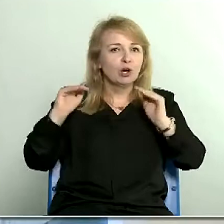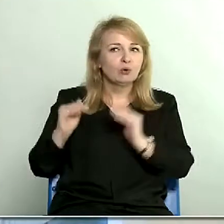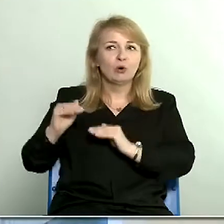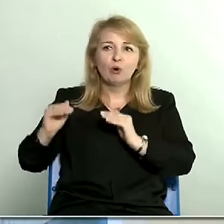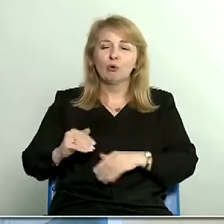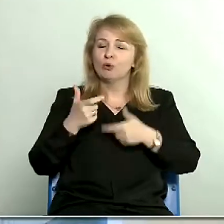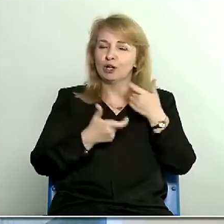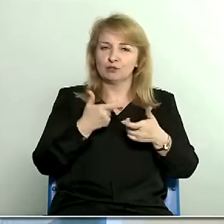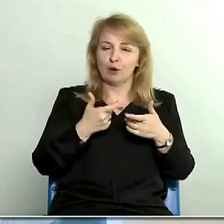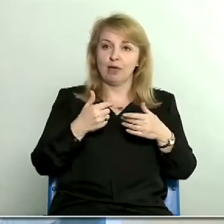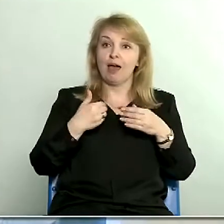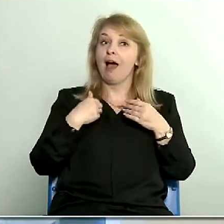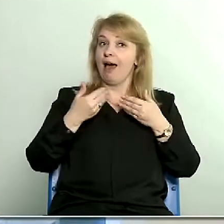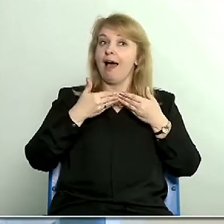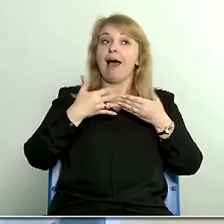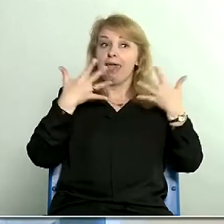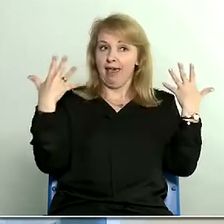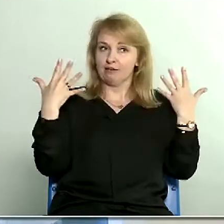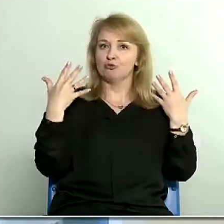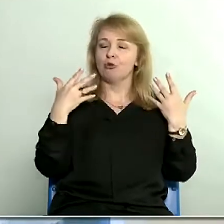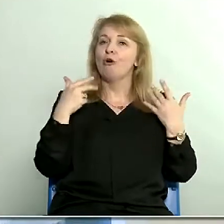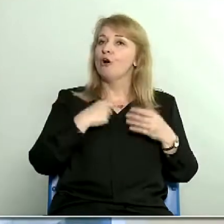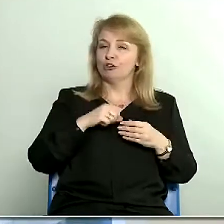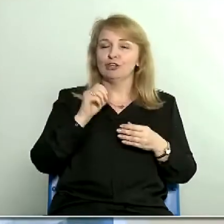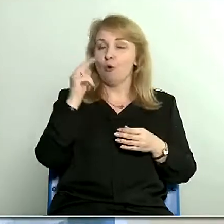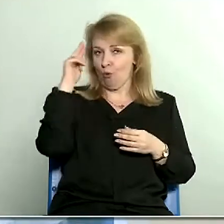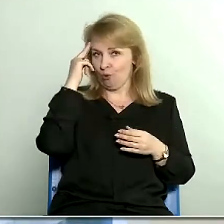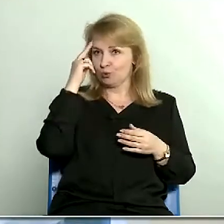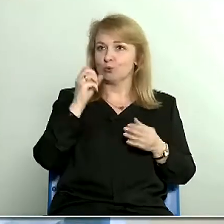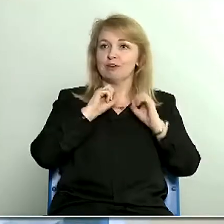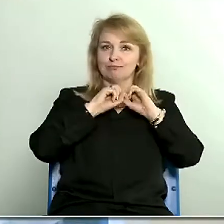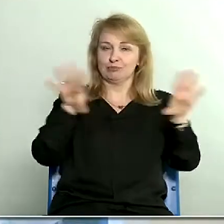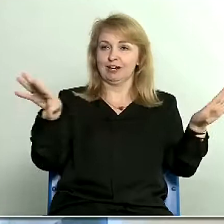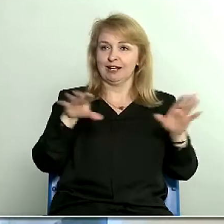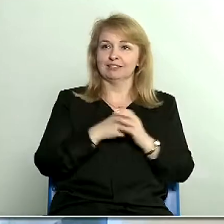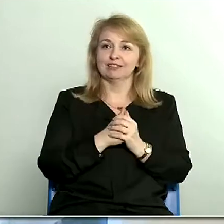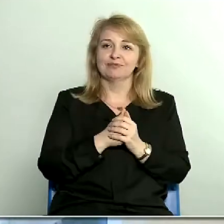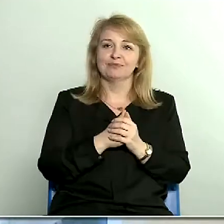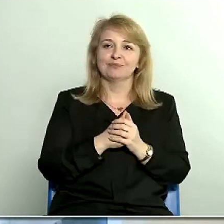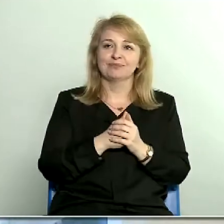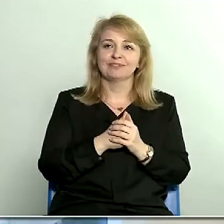w przekazie jasnym, bo takie są założenia strategii komunikacji, ale też...